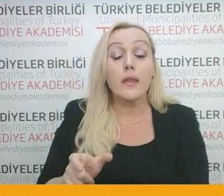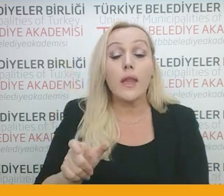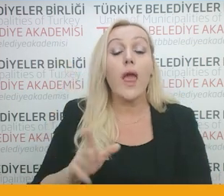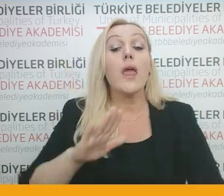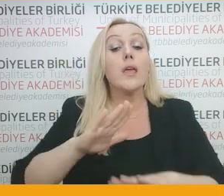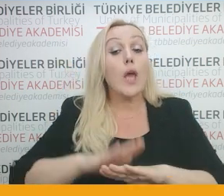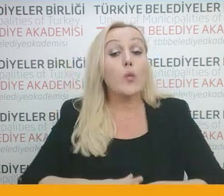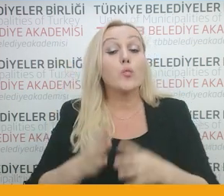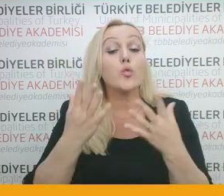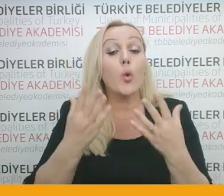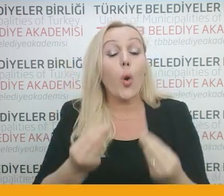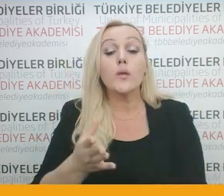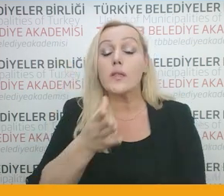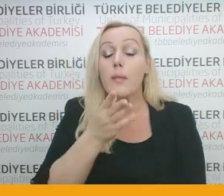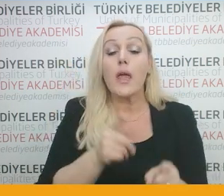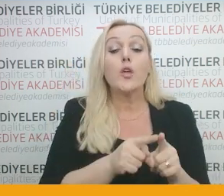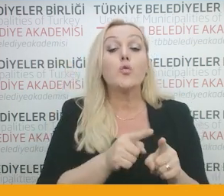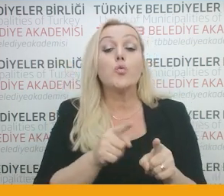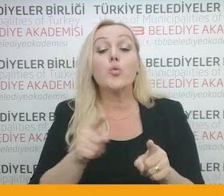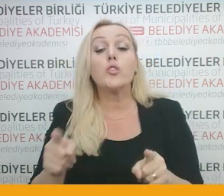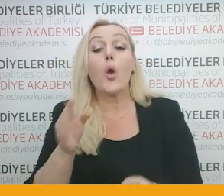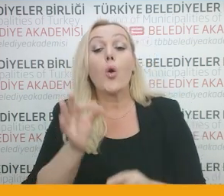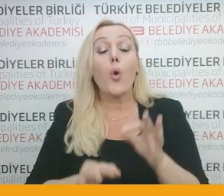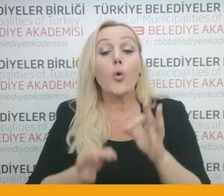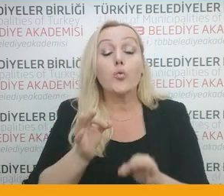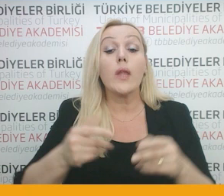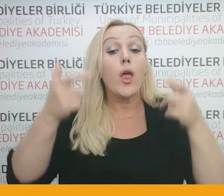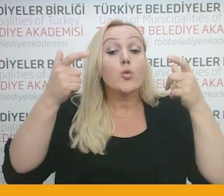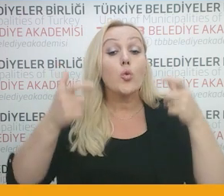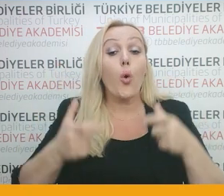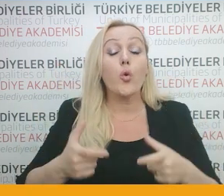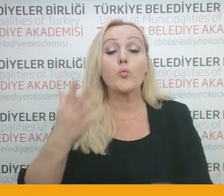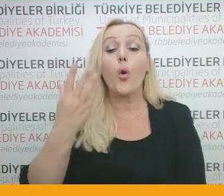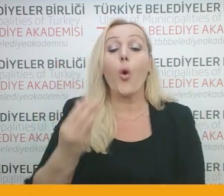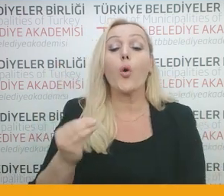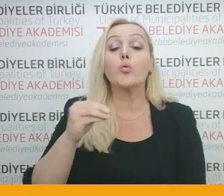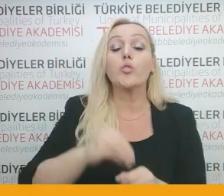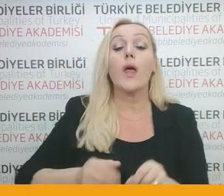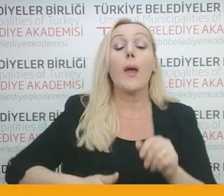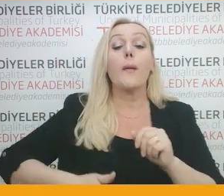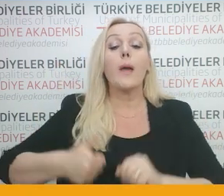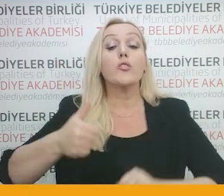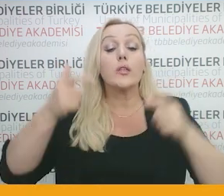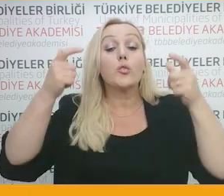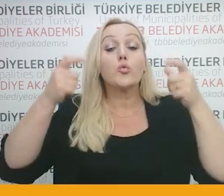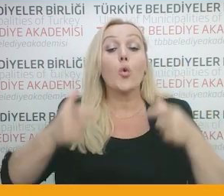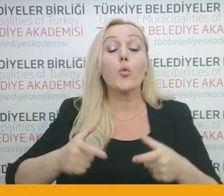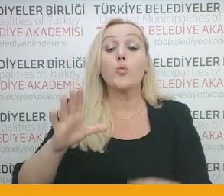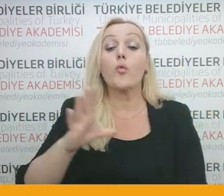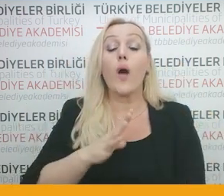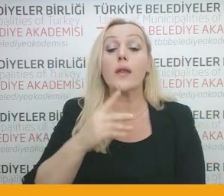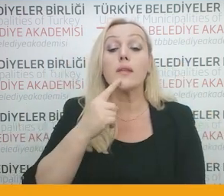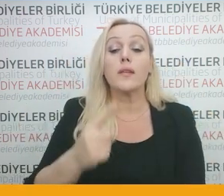getirse bile sürecin kontrolünden, gözetiminden sorumlu olduğu için başkanın sorumluluğu burada vardır